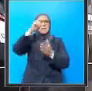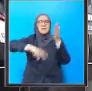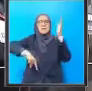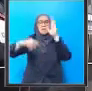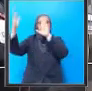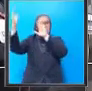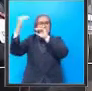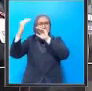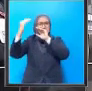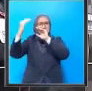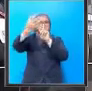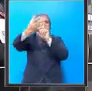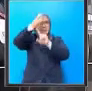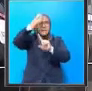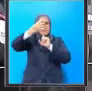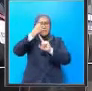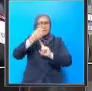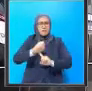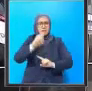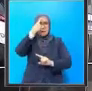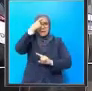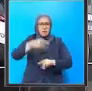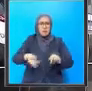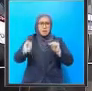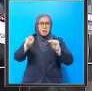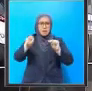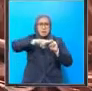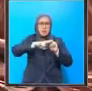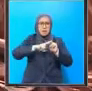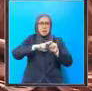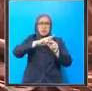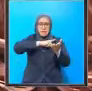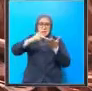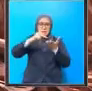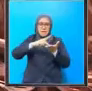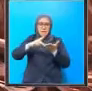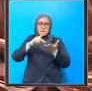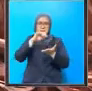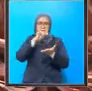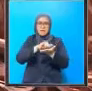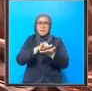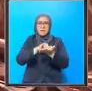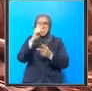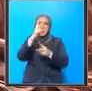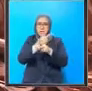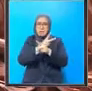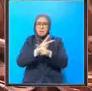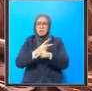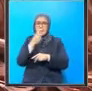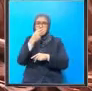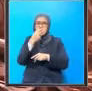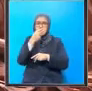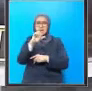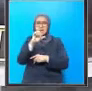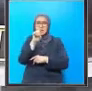dengan perbelanjaan yang telah bertambah satu kali ganda.